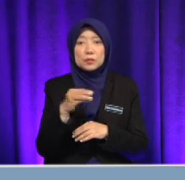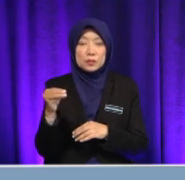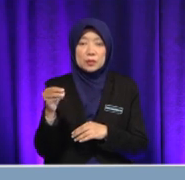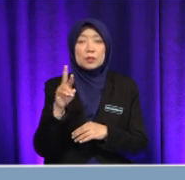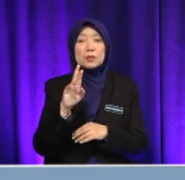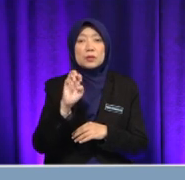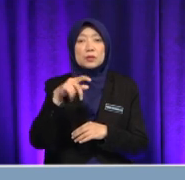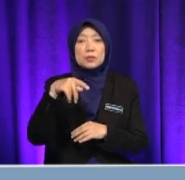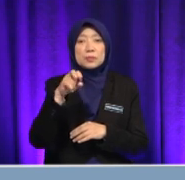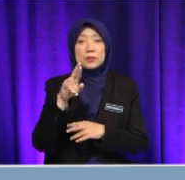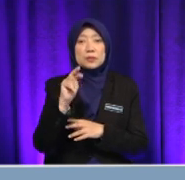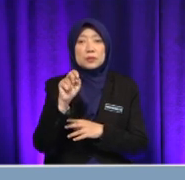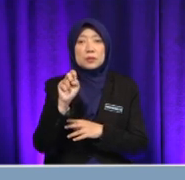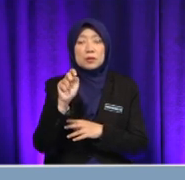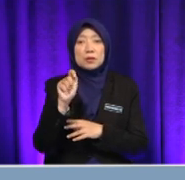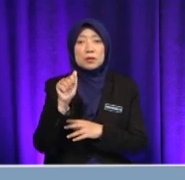Oke betul